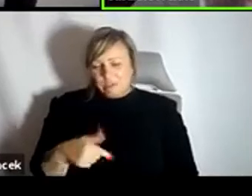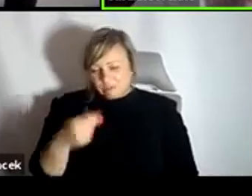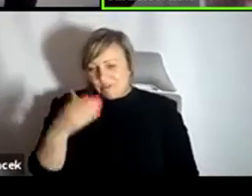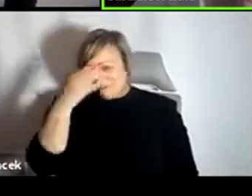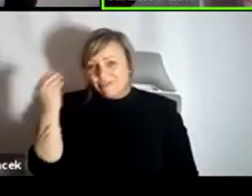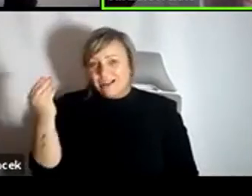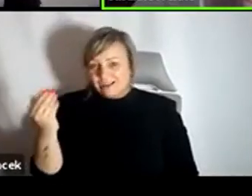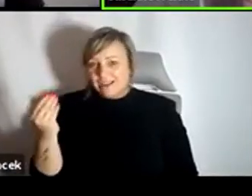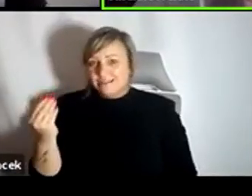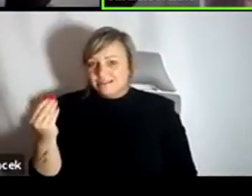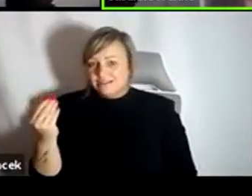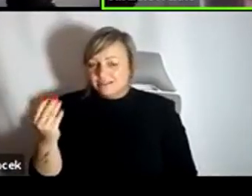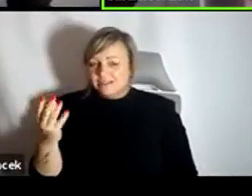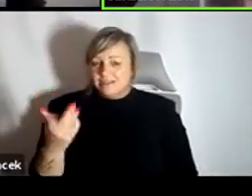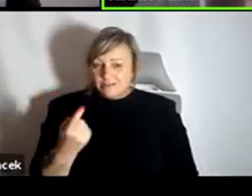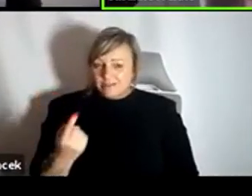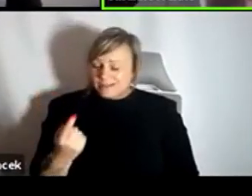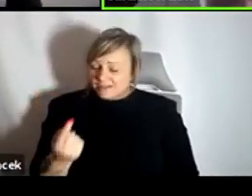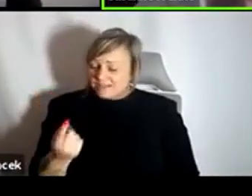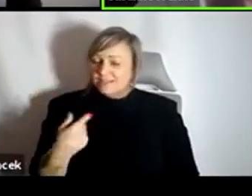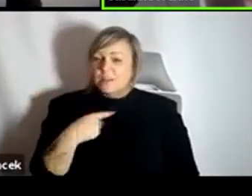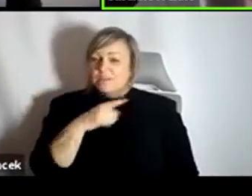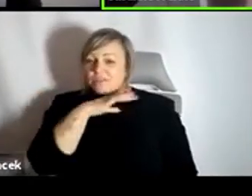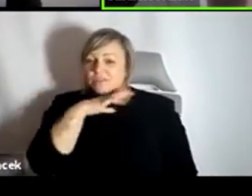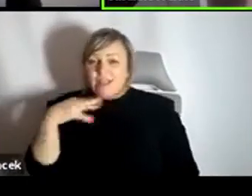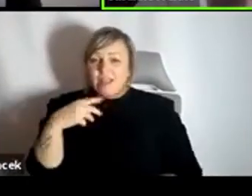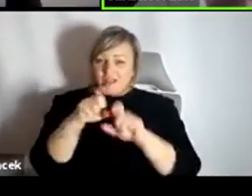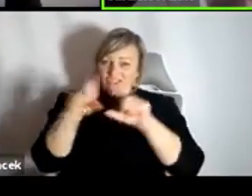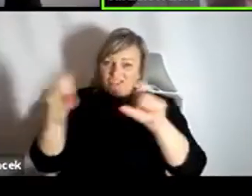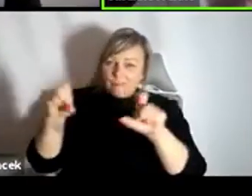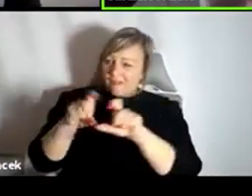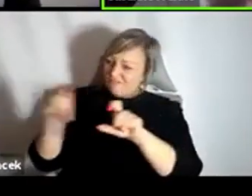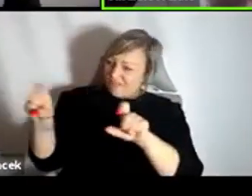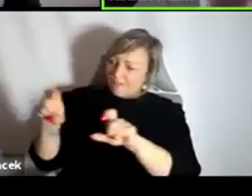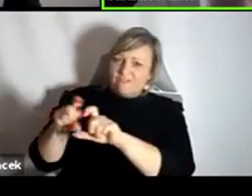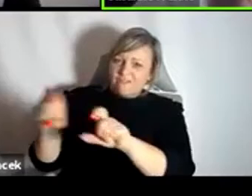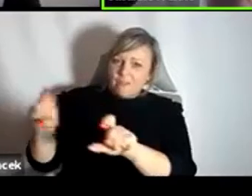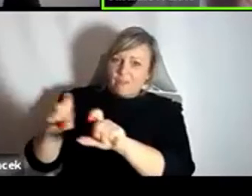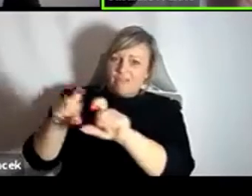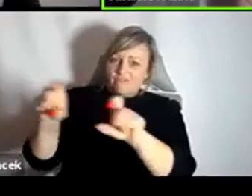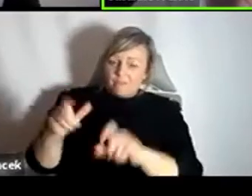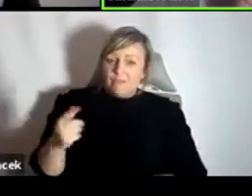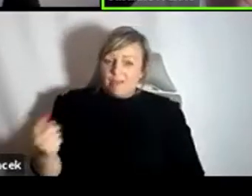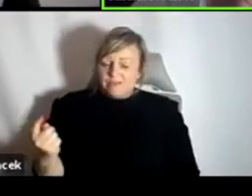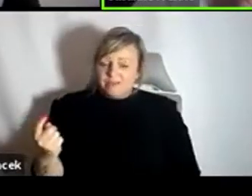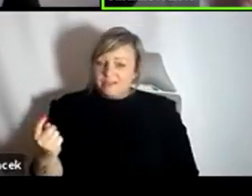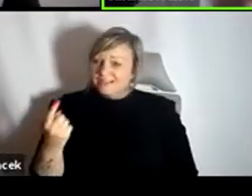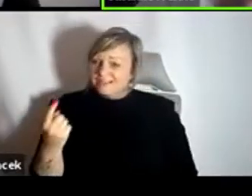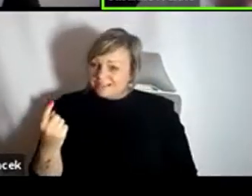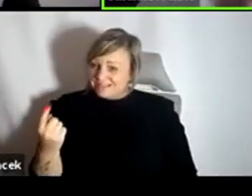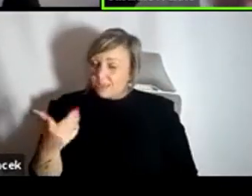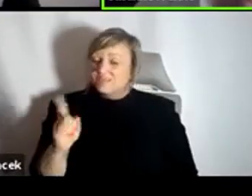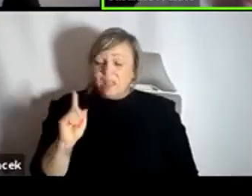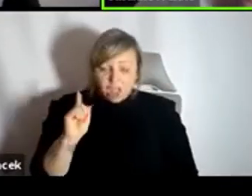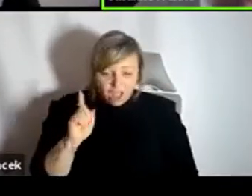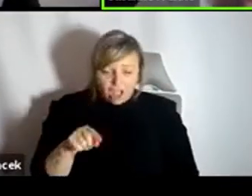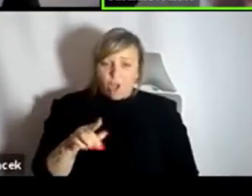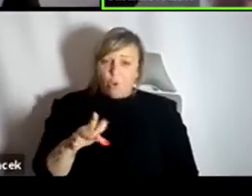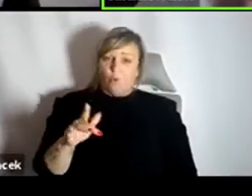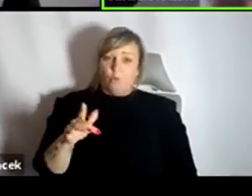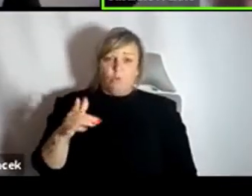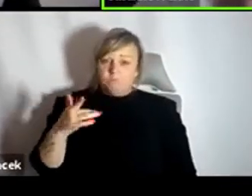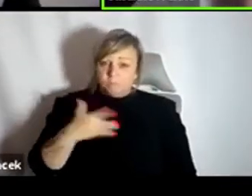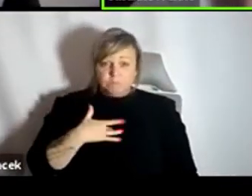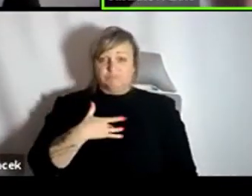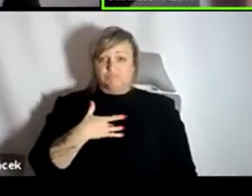dass es einen ganzen Schwung Branchen und Unternehmen gibt, die auch massiv hart durch die Pandemie getroffen wurden,